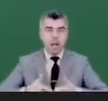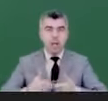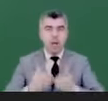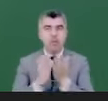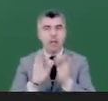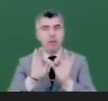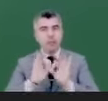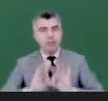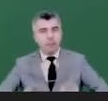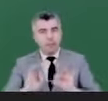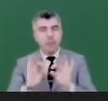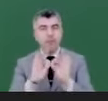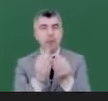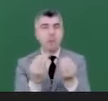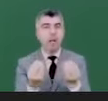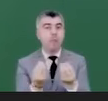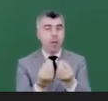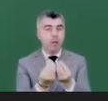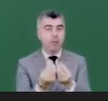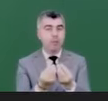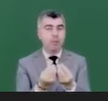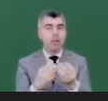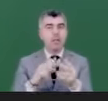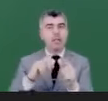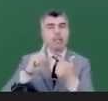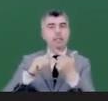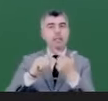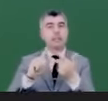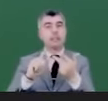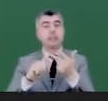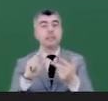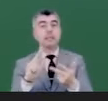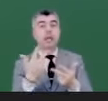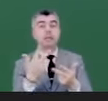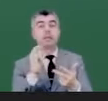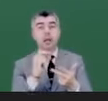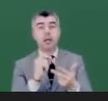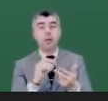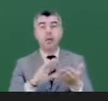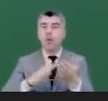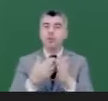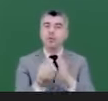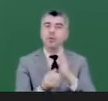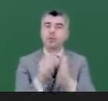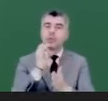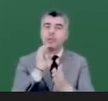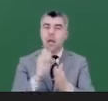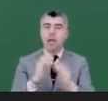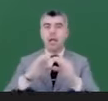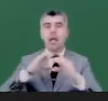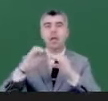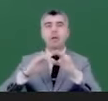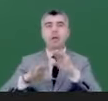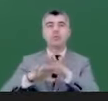غير تمدرس مع عائلات ديالهم ثم مشينا للمستوى الثالث الان اللي فيه هذا الفضاء الجديد اللي هو الفضاء ديال